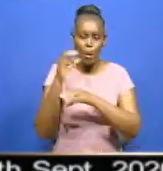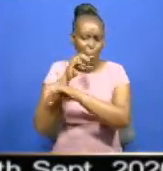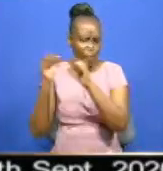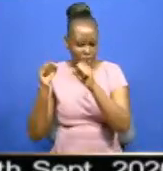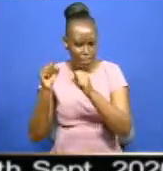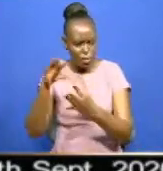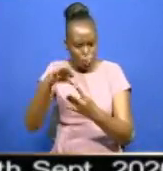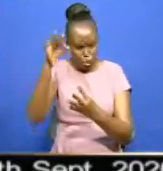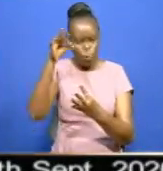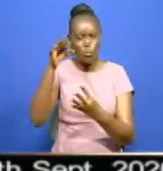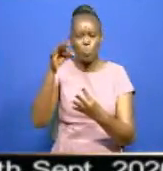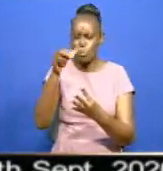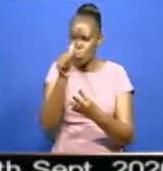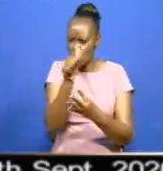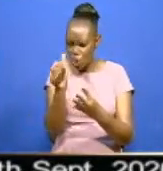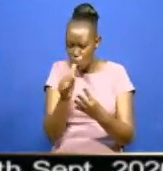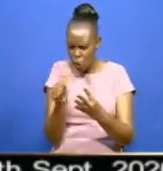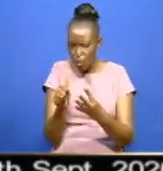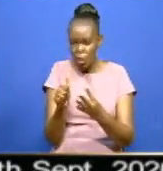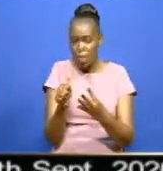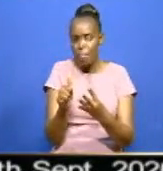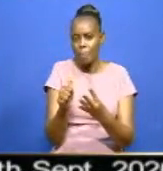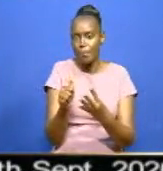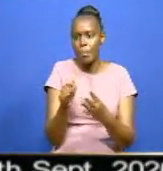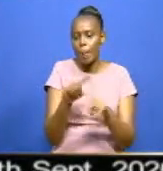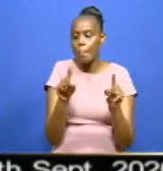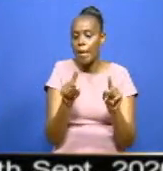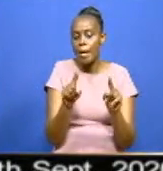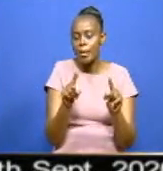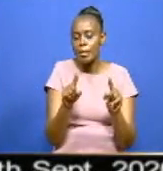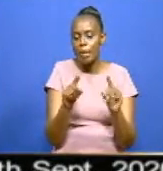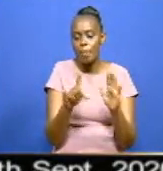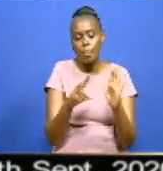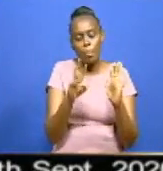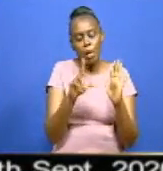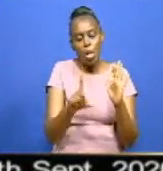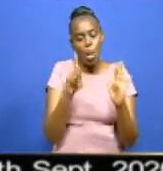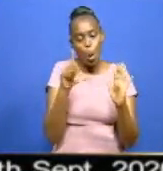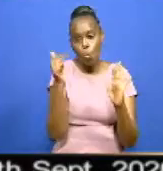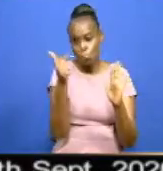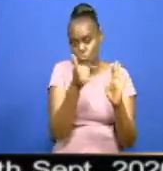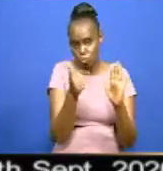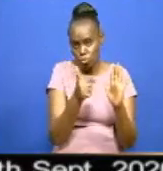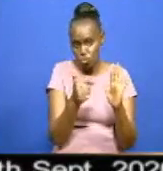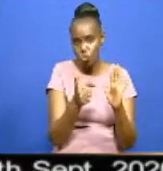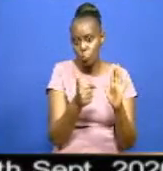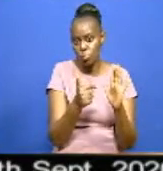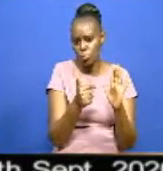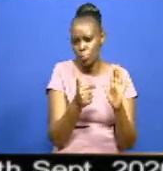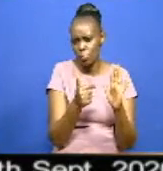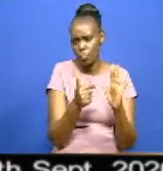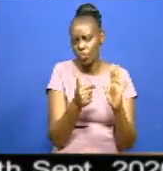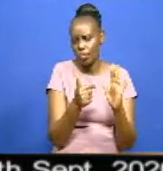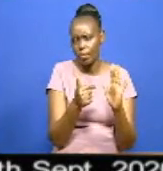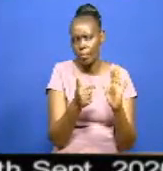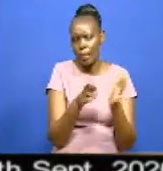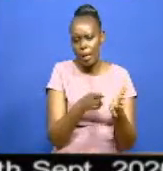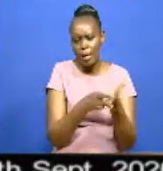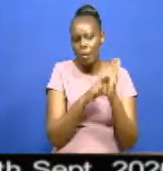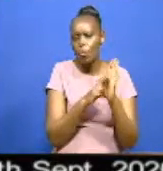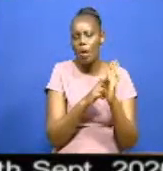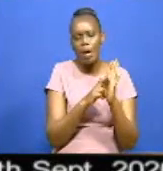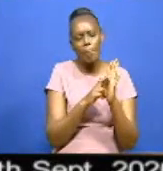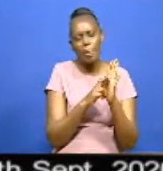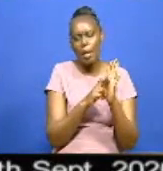alimchagua kwa nia safi, isipokuwa ukiangalia sheria vile ilivyo ni kuwa hakutoshea na